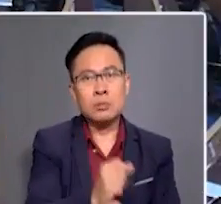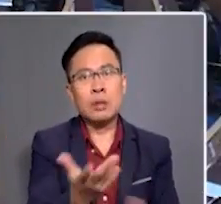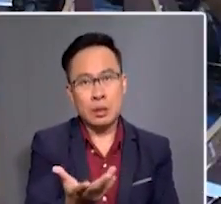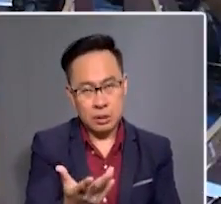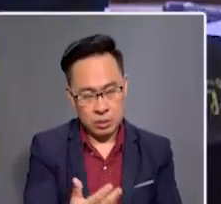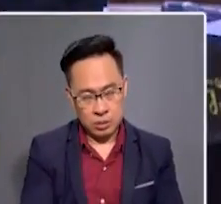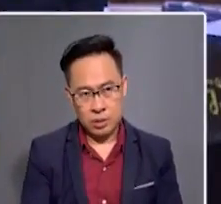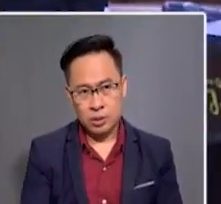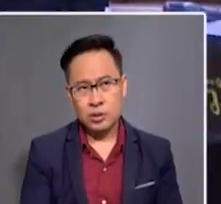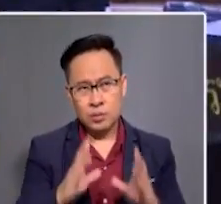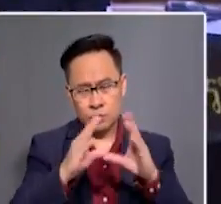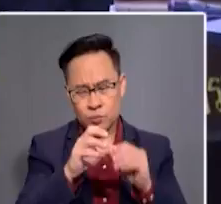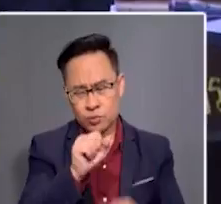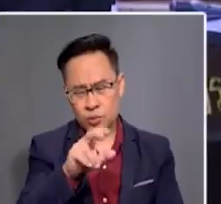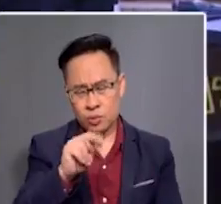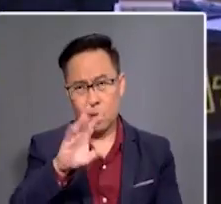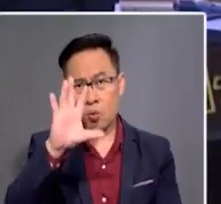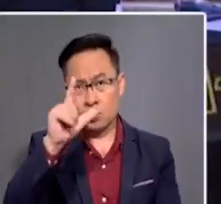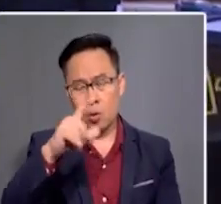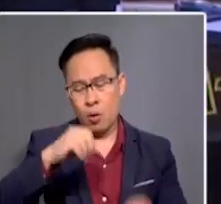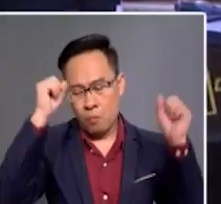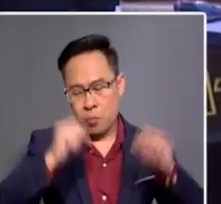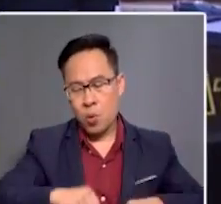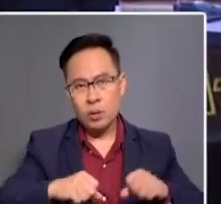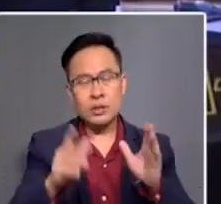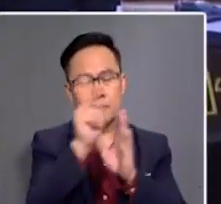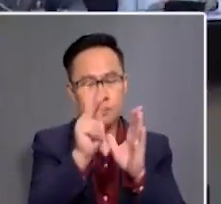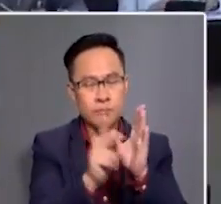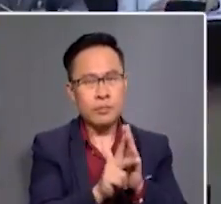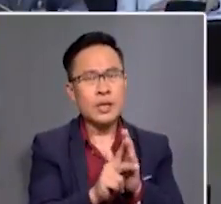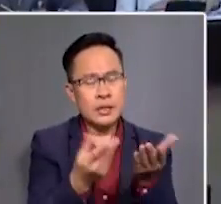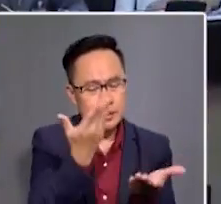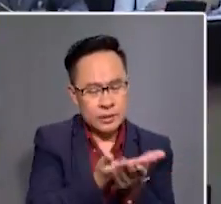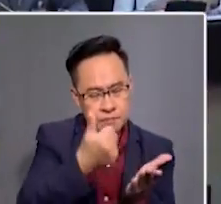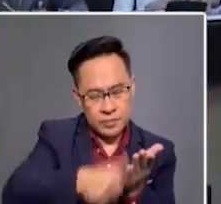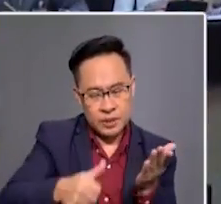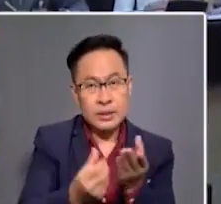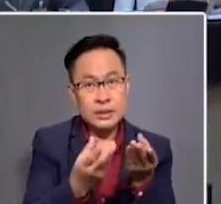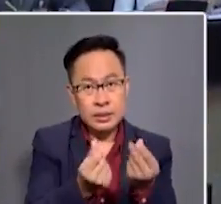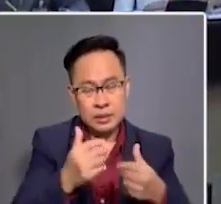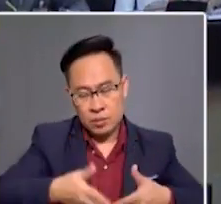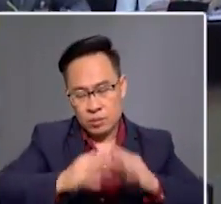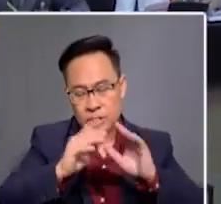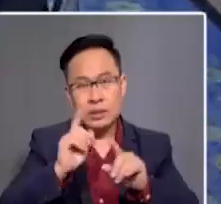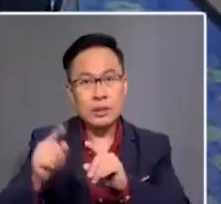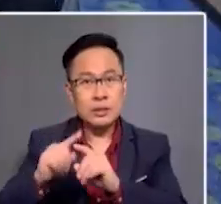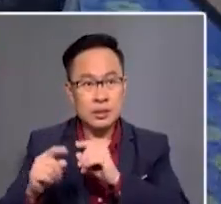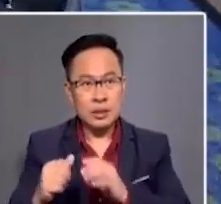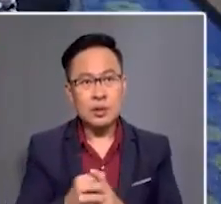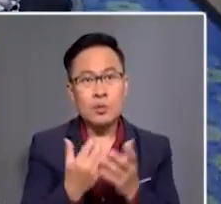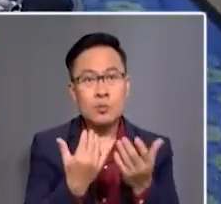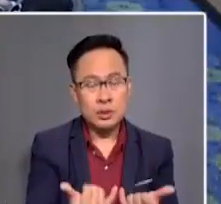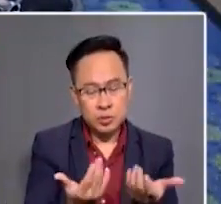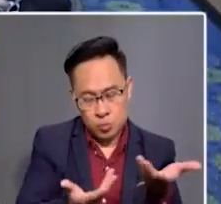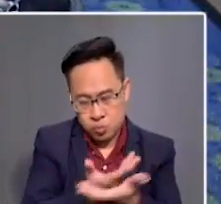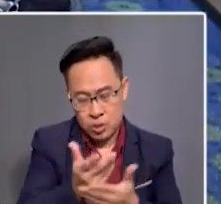ที่ประชุมสนช.ได้ลงมติเป็นรายมาตราในร่างพระราชบัญญัติภาษีที่ดินและสิ่งปลูกสร้างที่กรรมาธิการวิสามัญพิจารณาหลังเมื่อวานนี้ใ